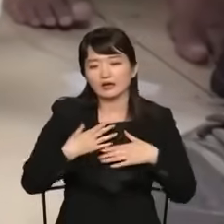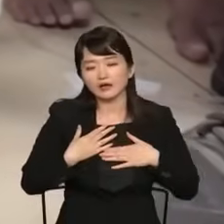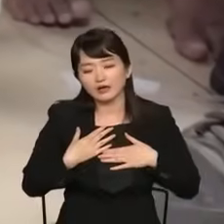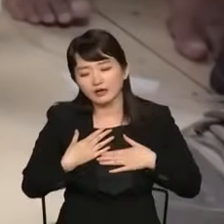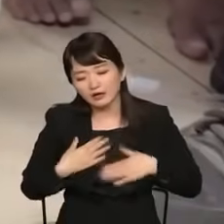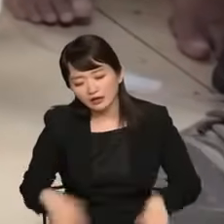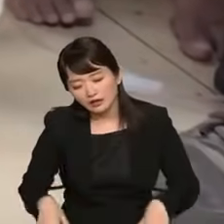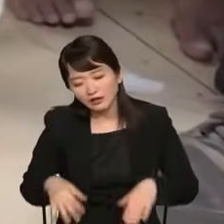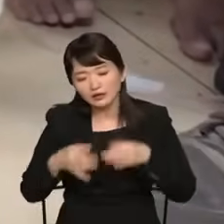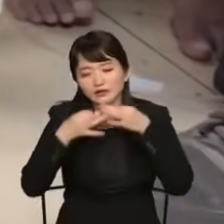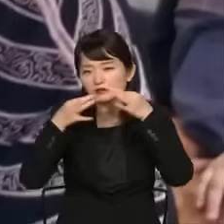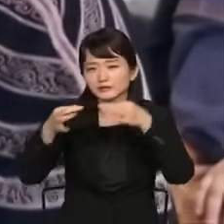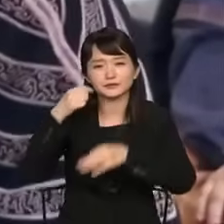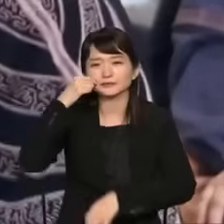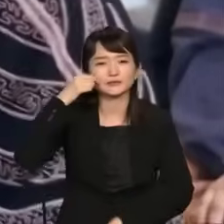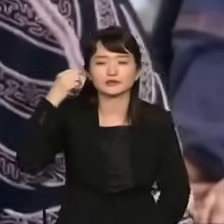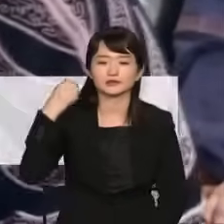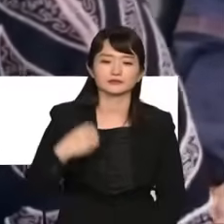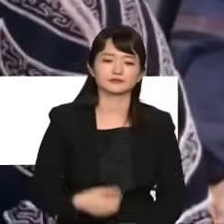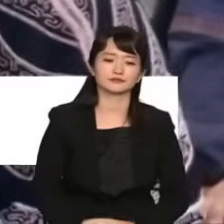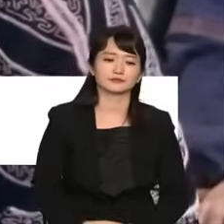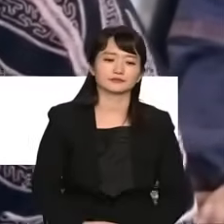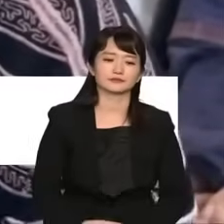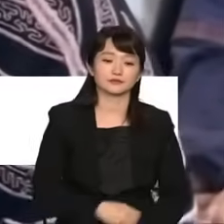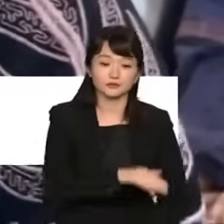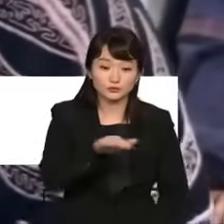소리내어 울지조차 못합니다.